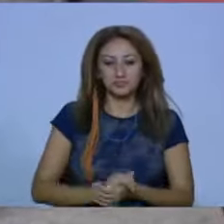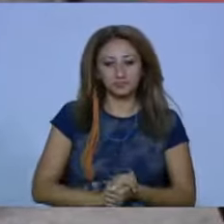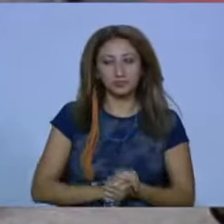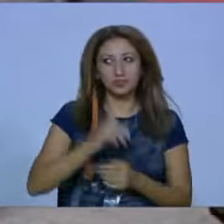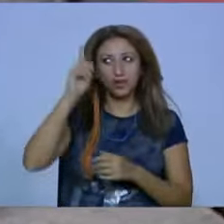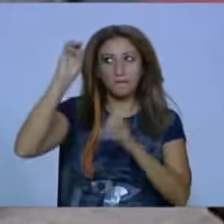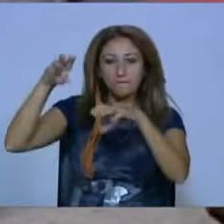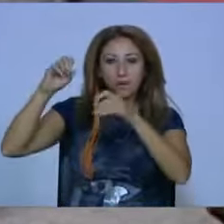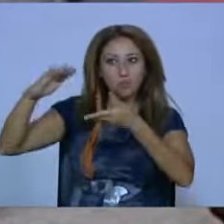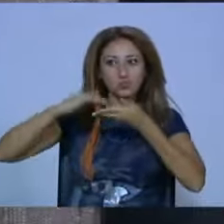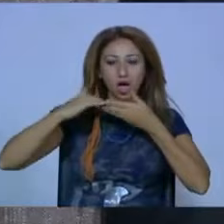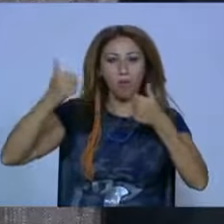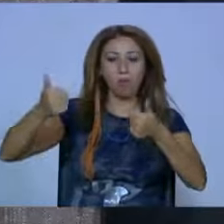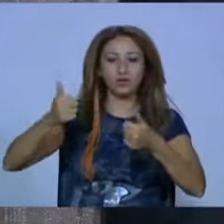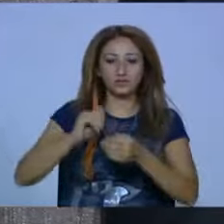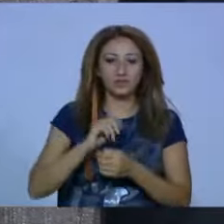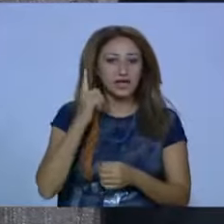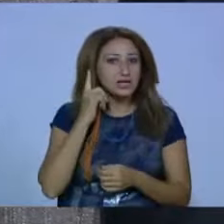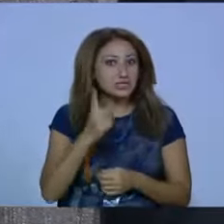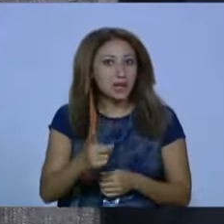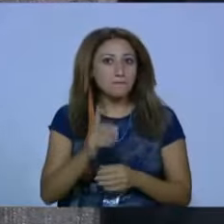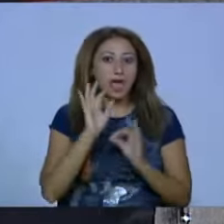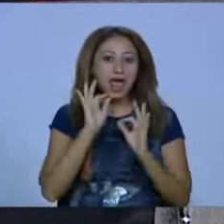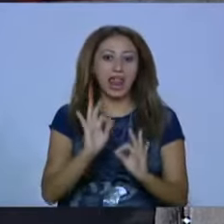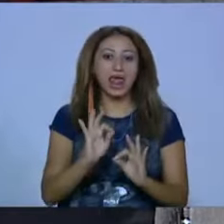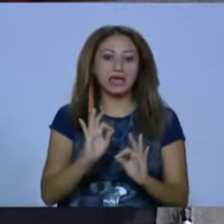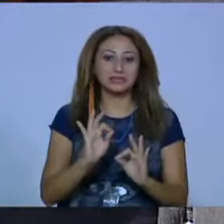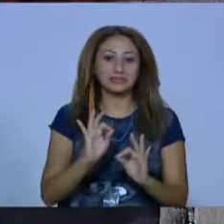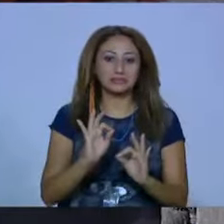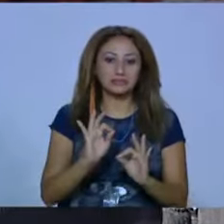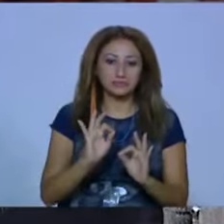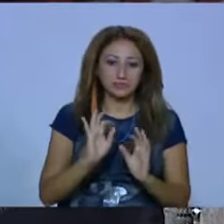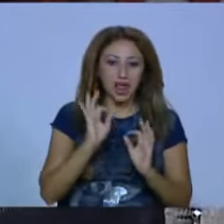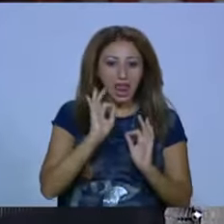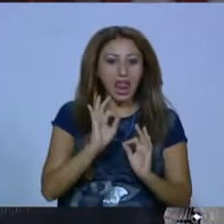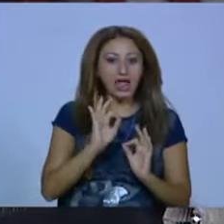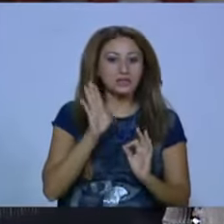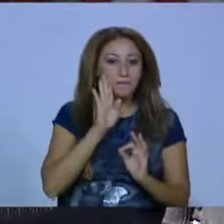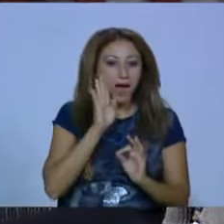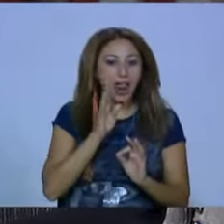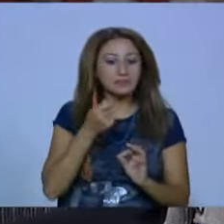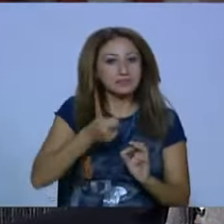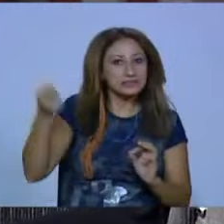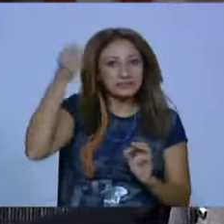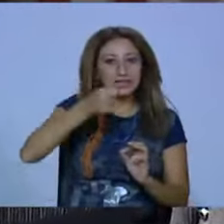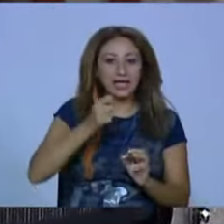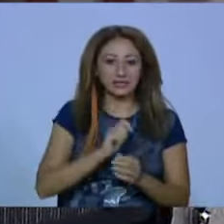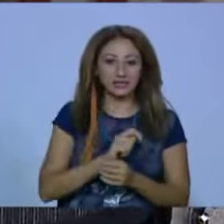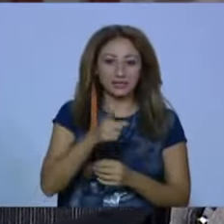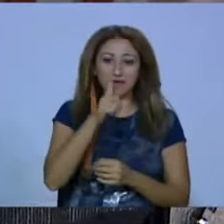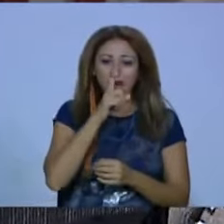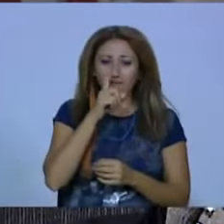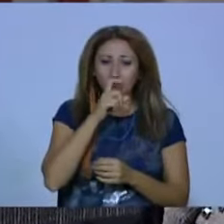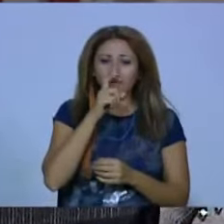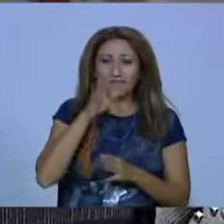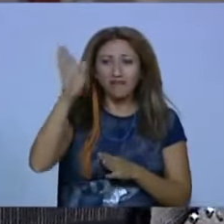يبارك له واي يعني اي حد يسمعها يقول لازم تنمي عنده لازم تنمي اللي عندها ده. طبعا احنا في القرى هناك